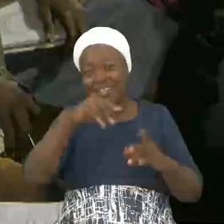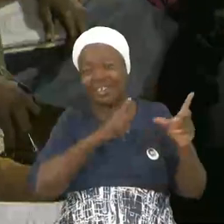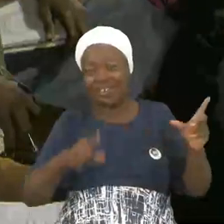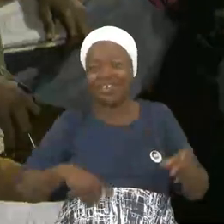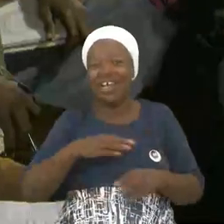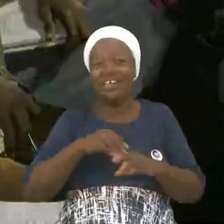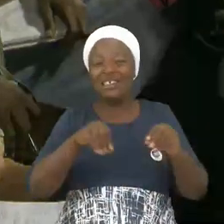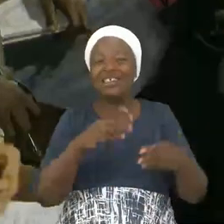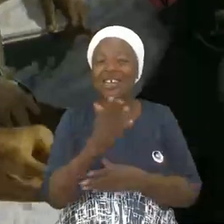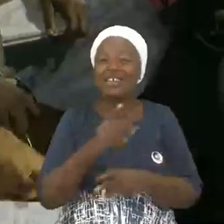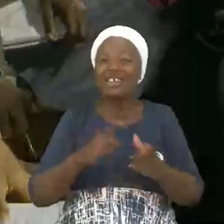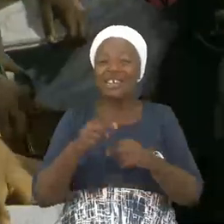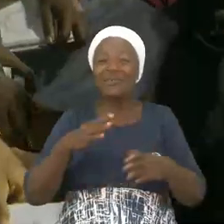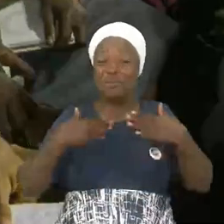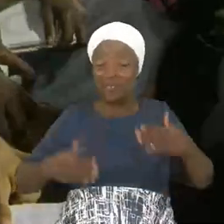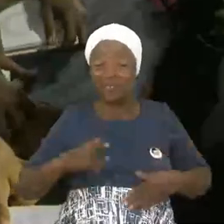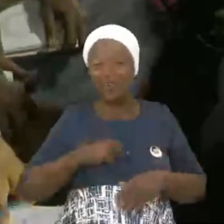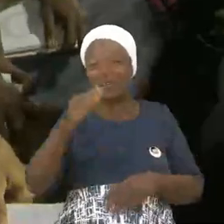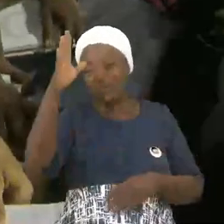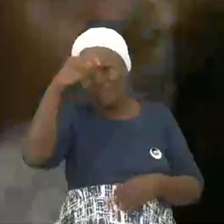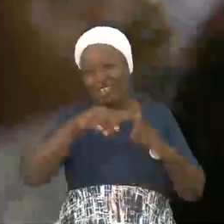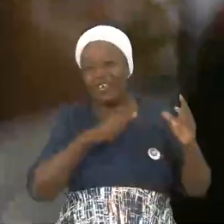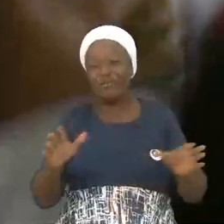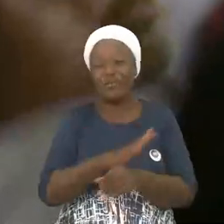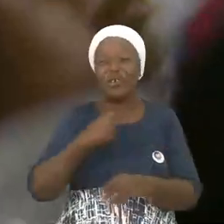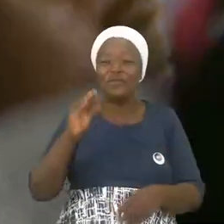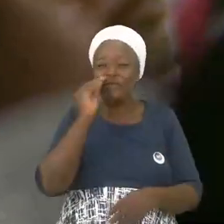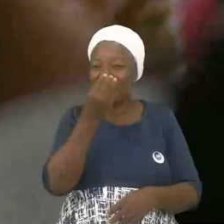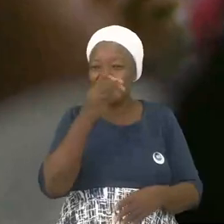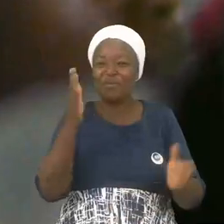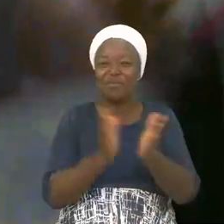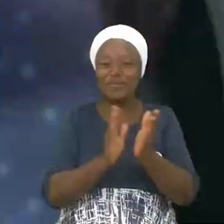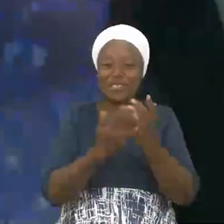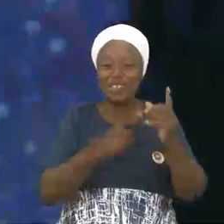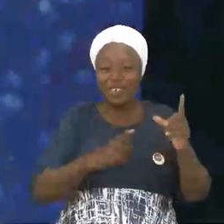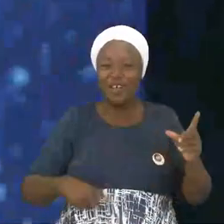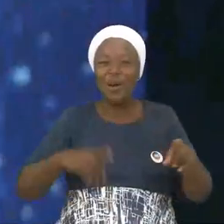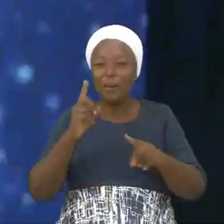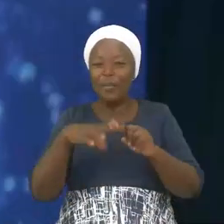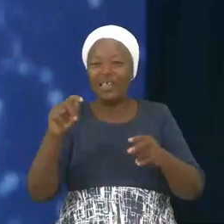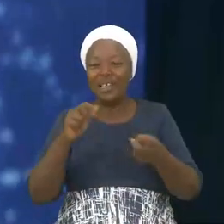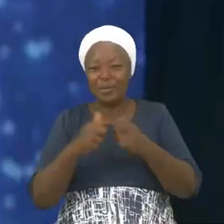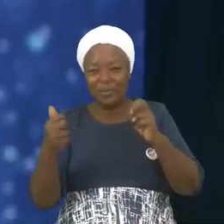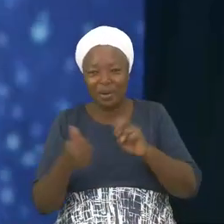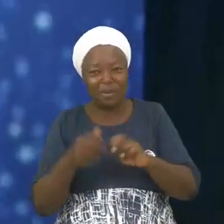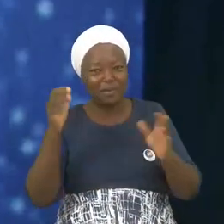fleurs dans mes poches. Ils ont acheté des poches, des fleurs pour moi. J'étais rempli de fleurs. Gloire à